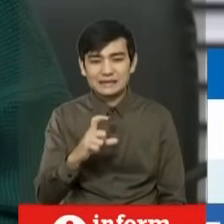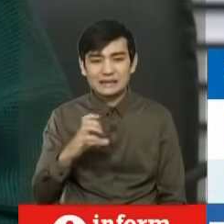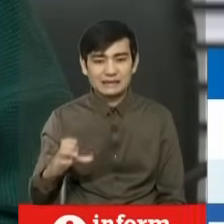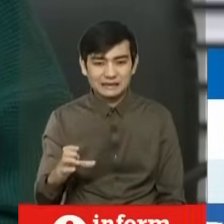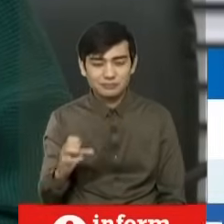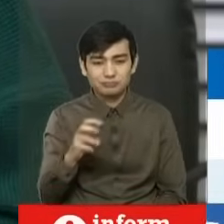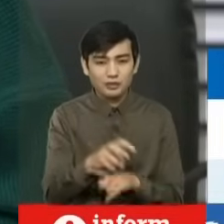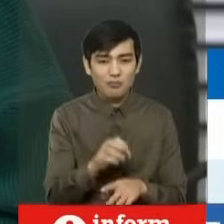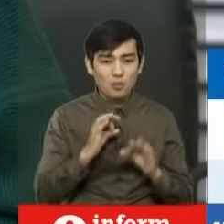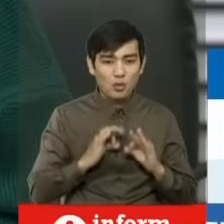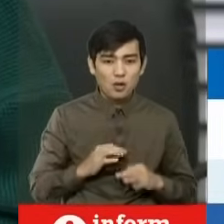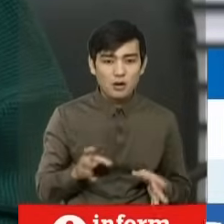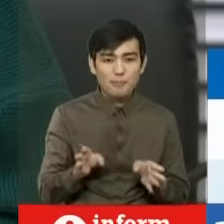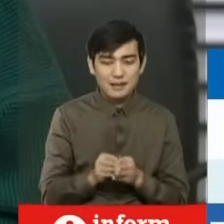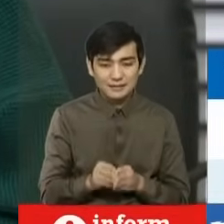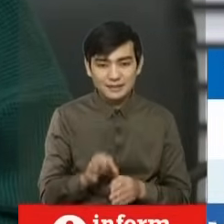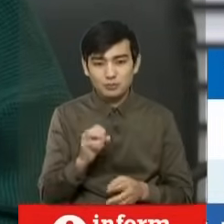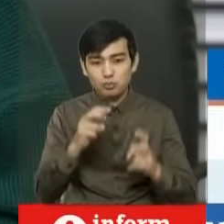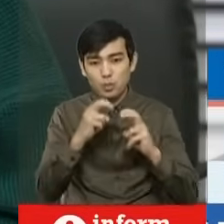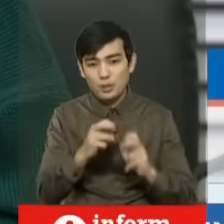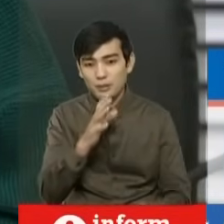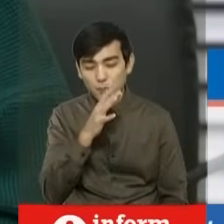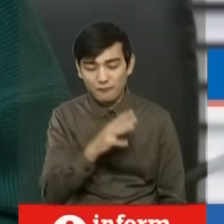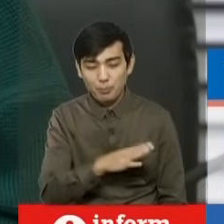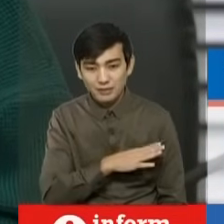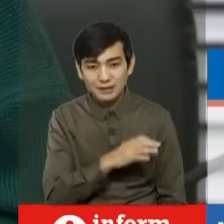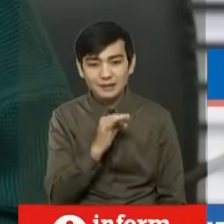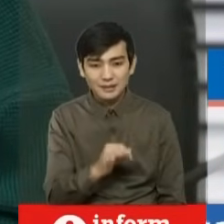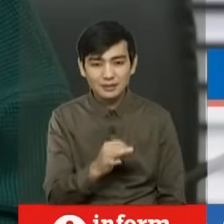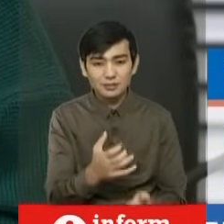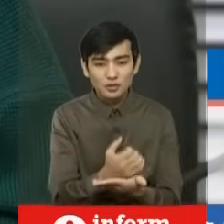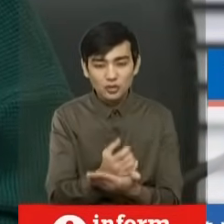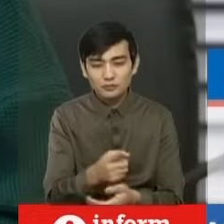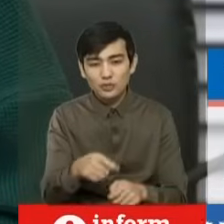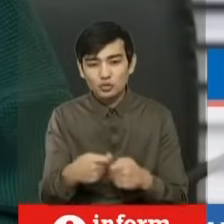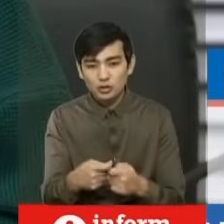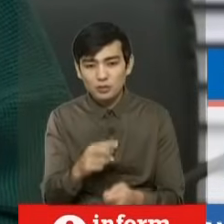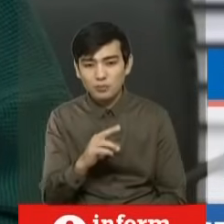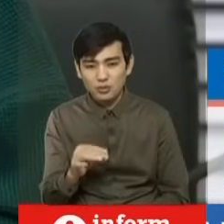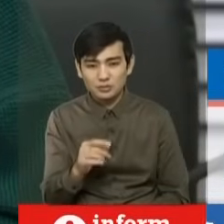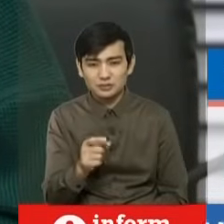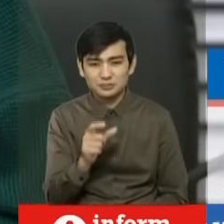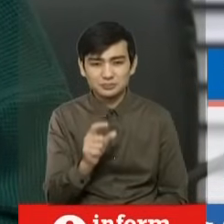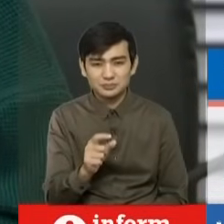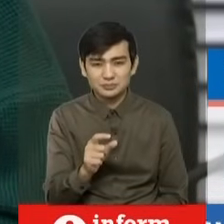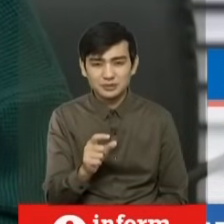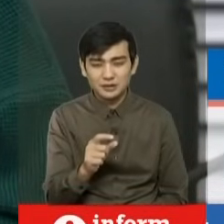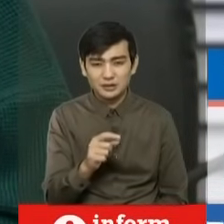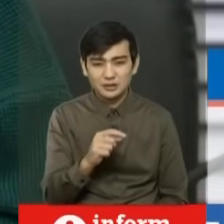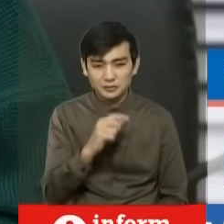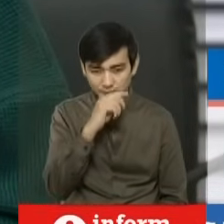совместно с прокуратурой была проверка и находили по поставщикам бы